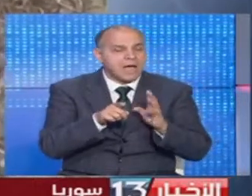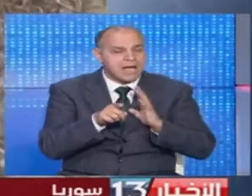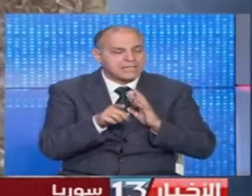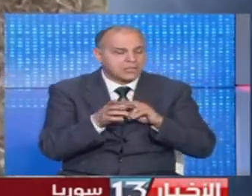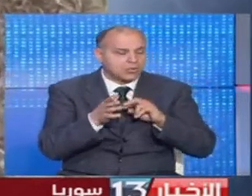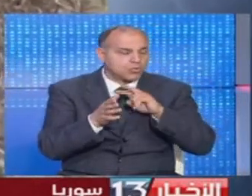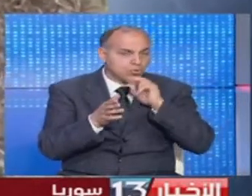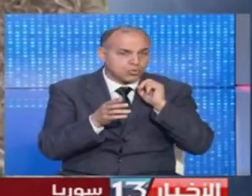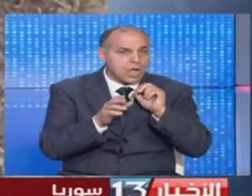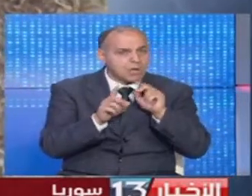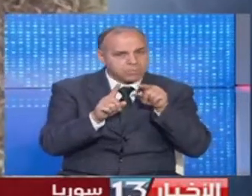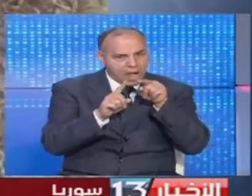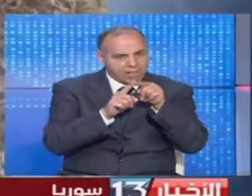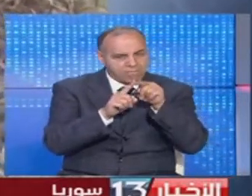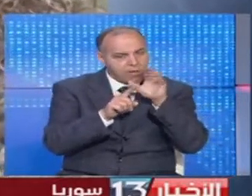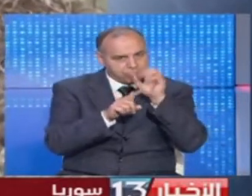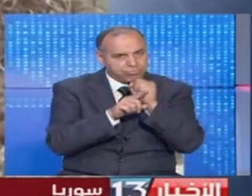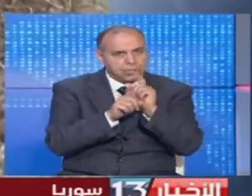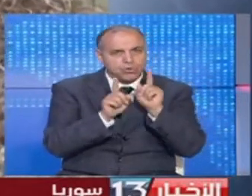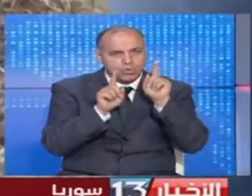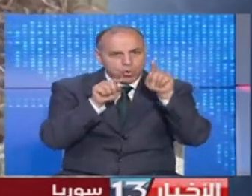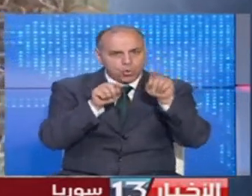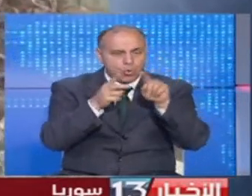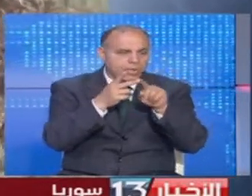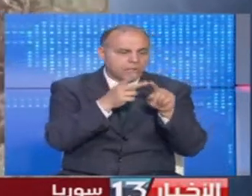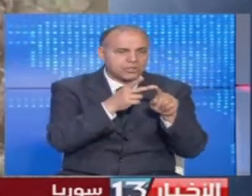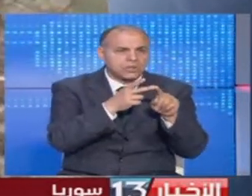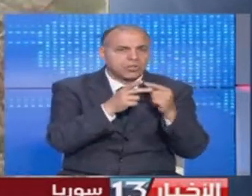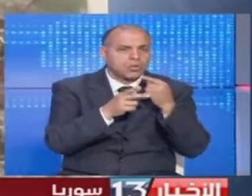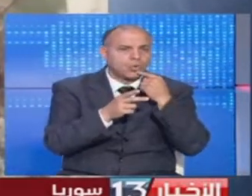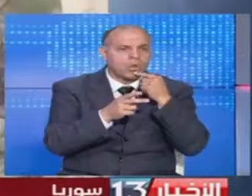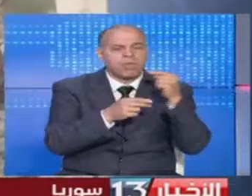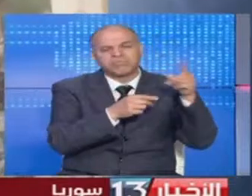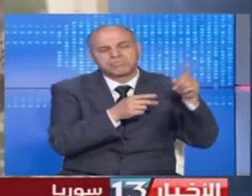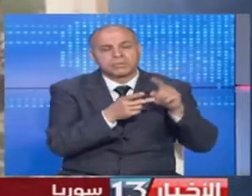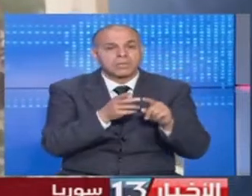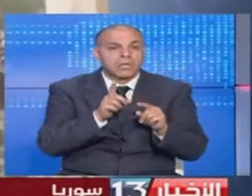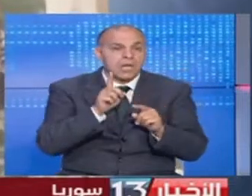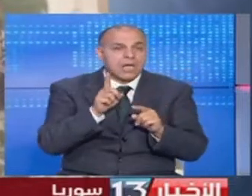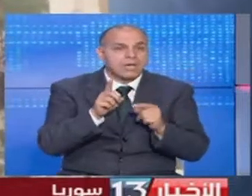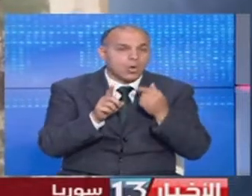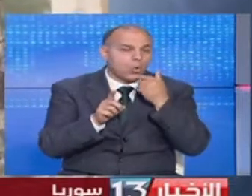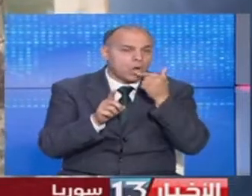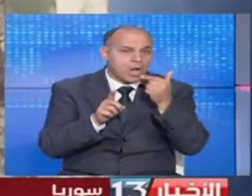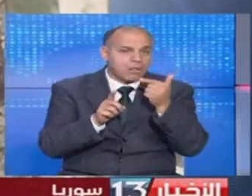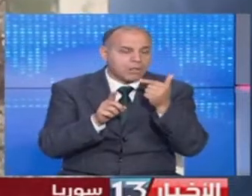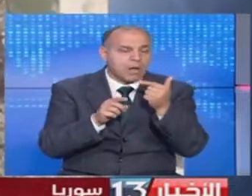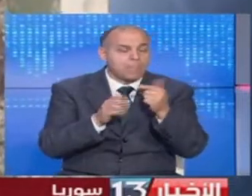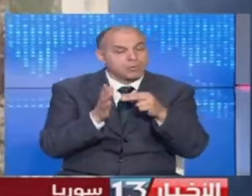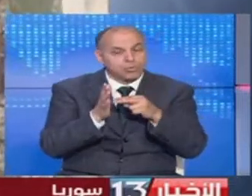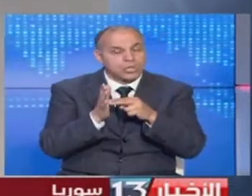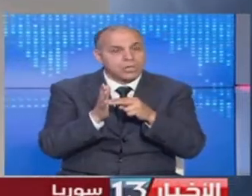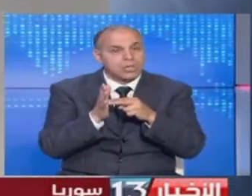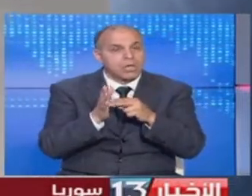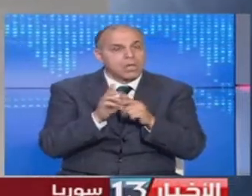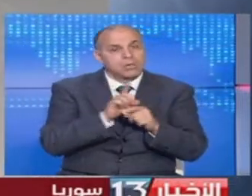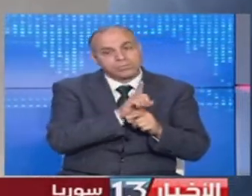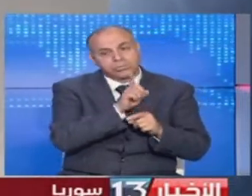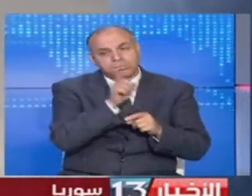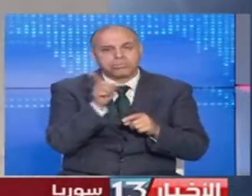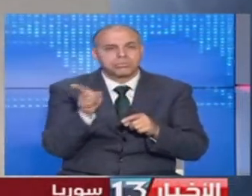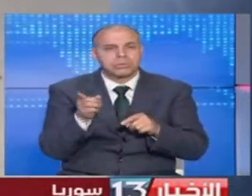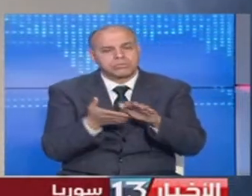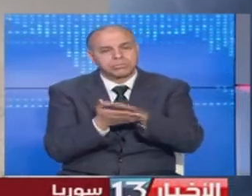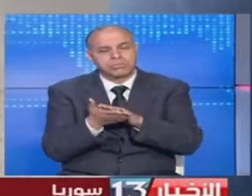الاحتلال انه يحقق في سقوط صاروخ ارض جو وصفه بالطائف زعم انه اطلق من سوريا وسقط في